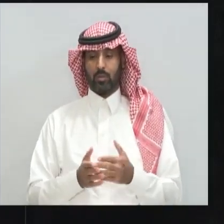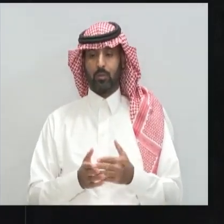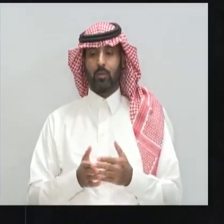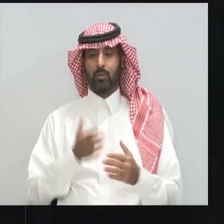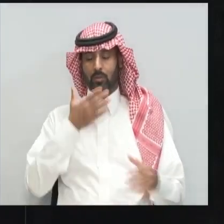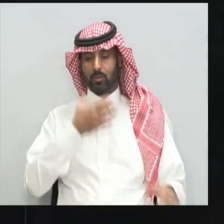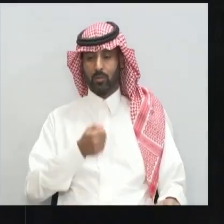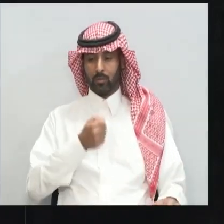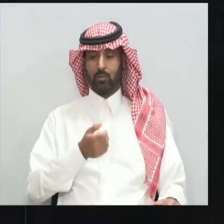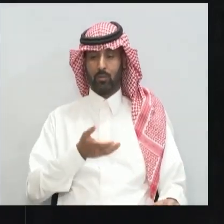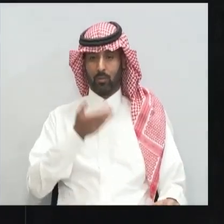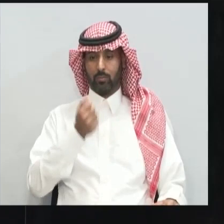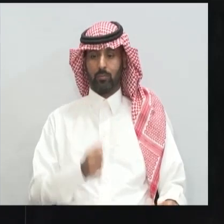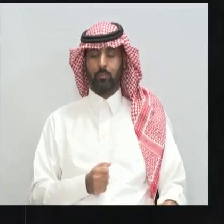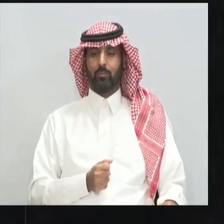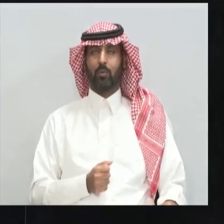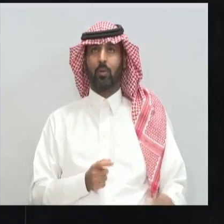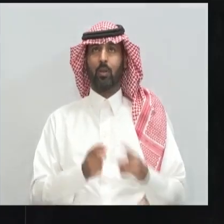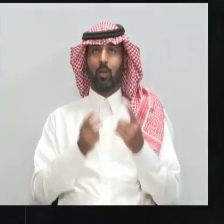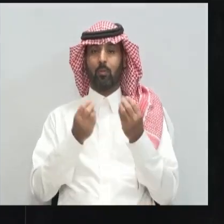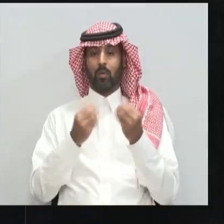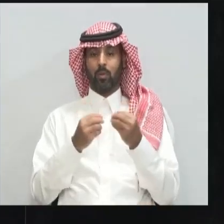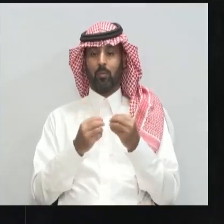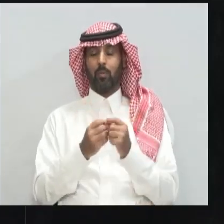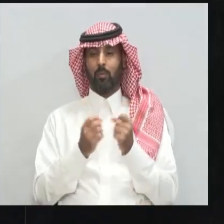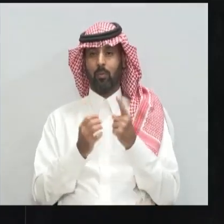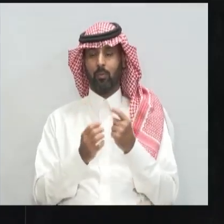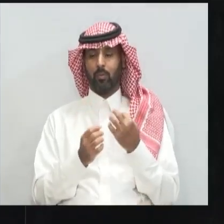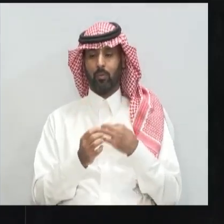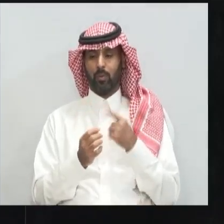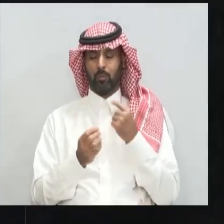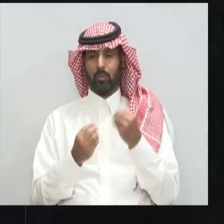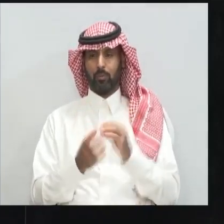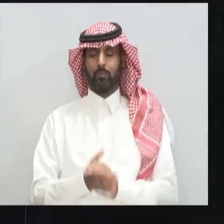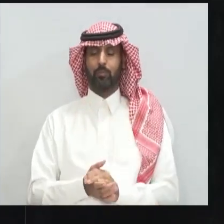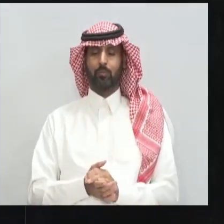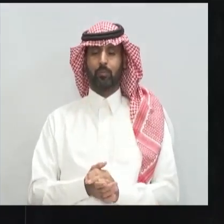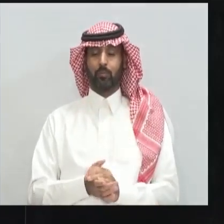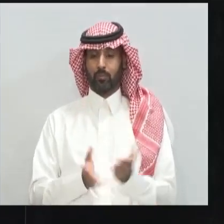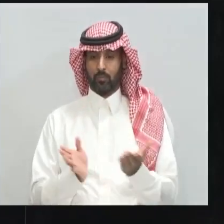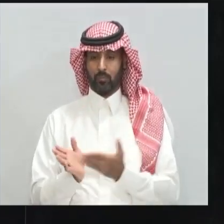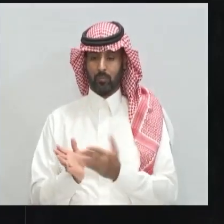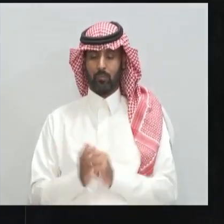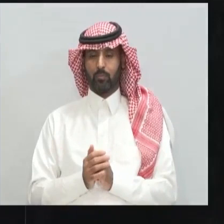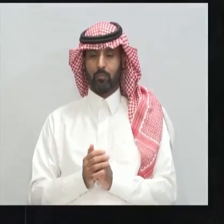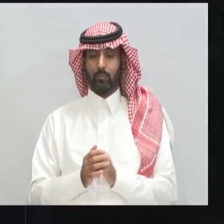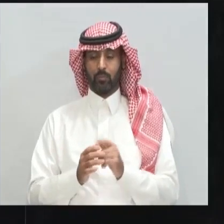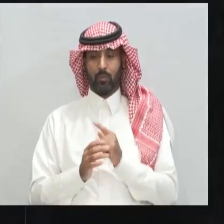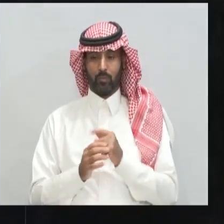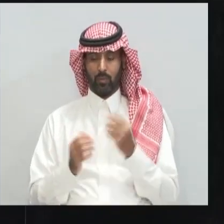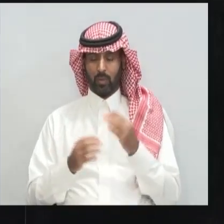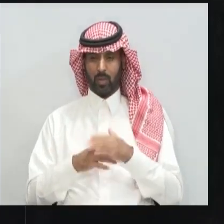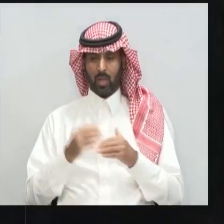اله وصحبه اجمعين اللهم علمنا ما ينفعنا وانفعنا بما علمتنا مرحبا بكم في مقرره مهارات